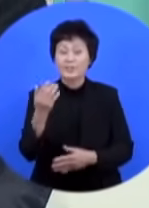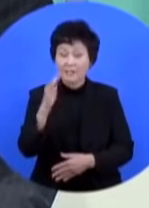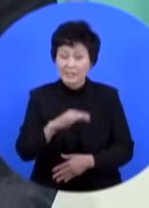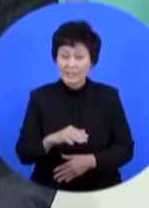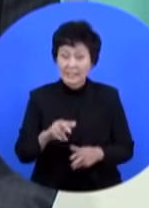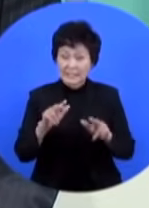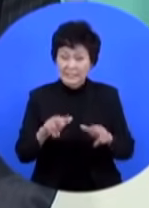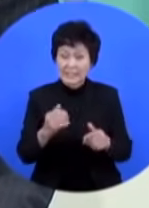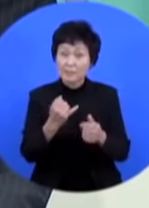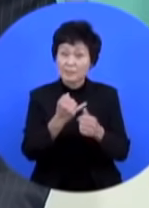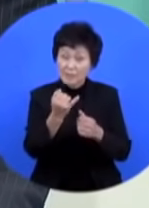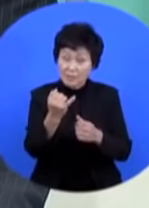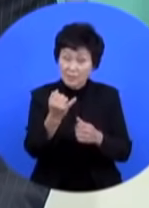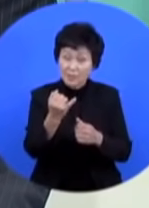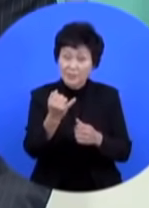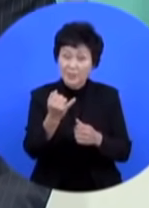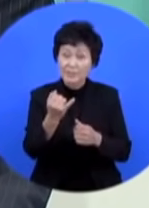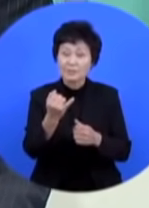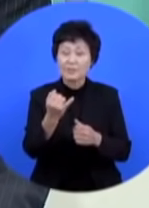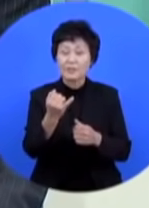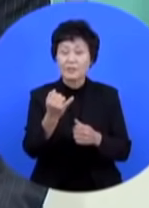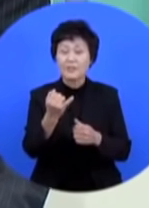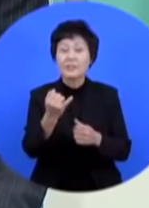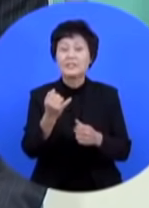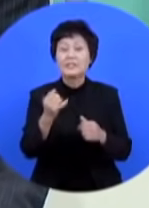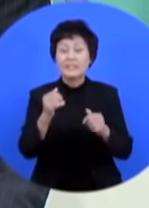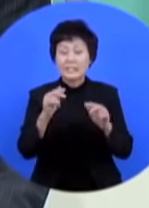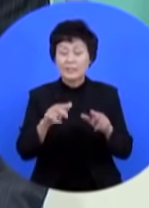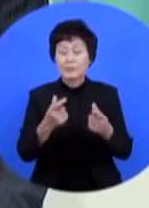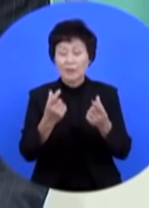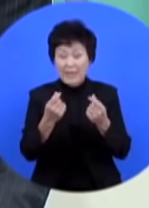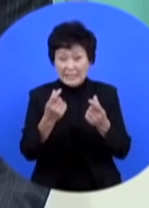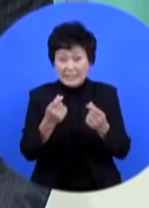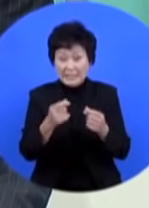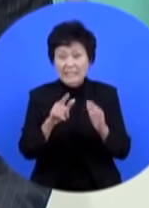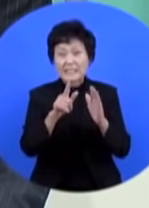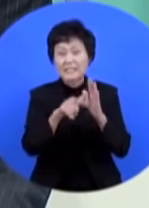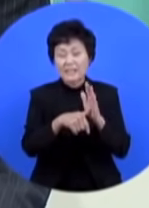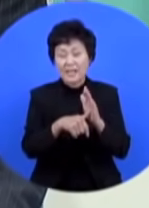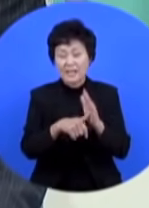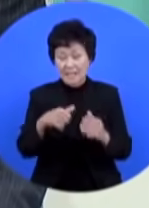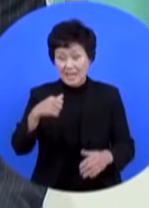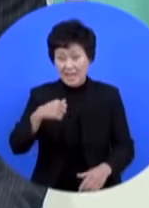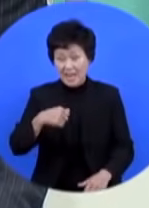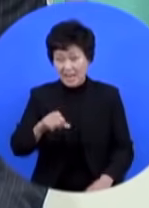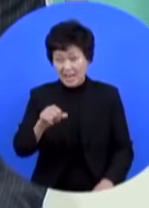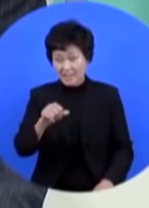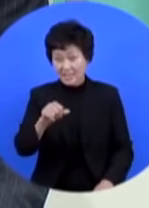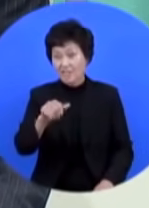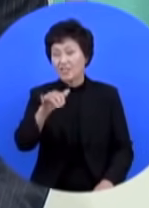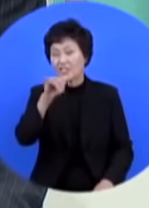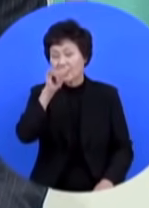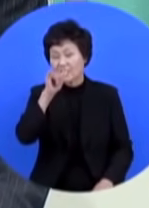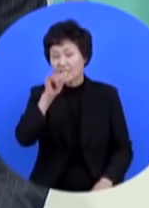사모님은 우리는 지금 방송을 이렇게 하고 있지만 사모님은 지금 이 똑같은 시간에 그 아드님 묘비 앞에서